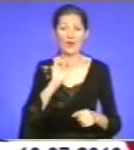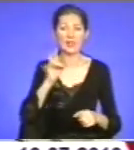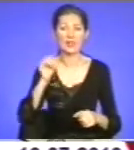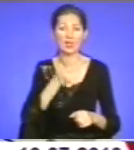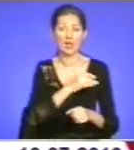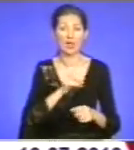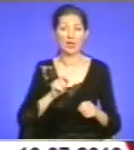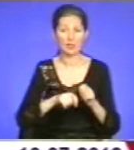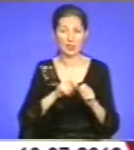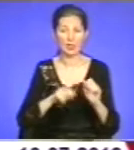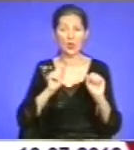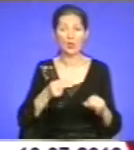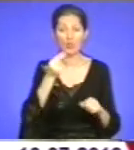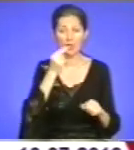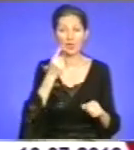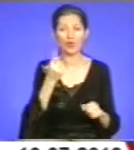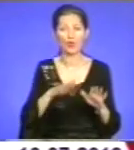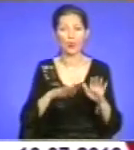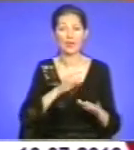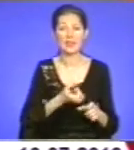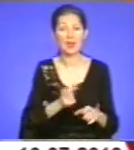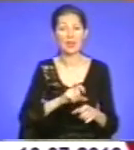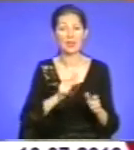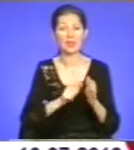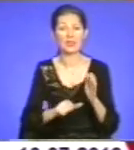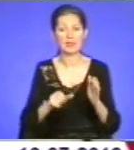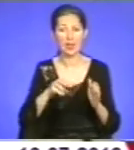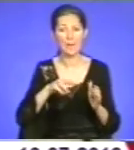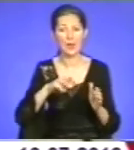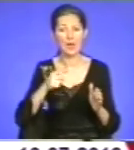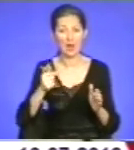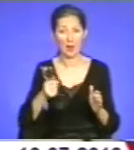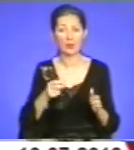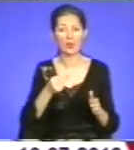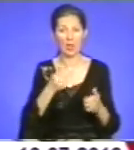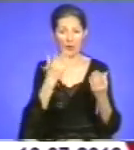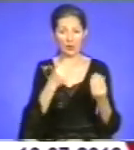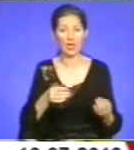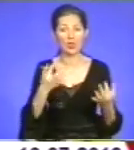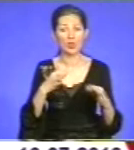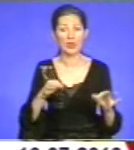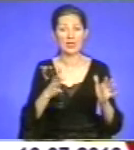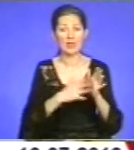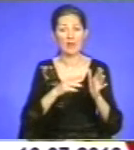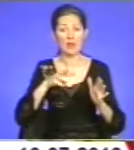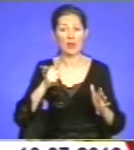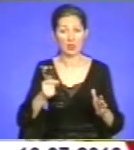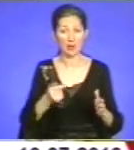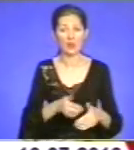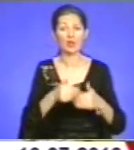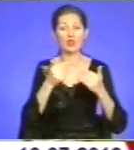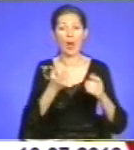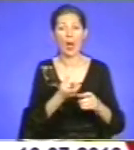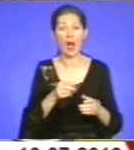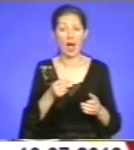не більше 60 міліграмів нітратів. У динях допускають 90 міліграмів. Якщо вміст цієї хімічної речовини перевищує